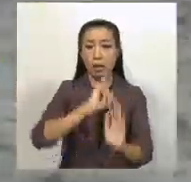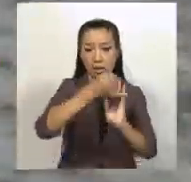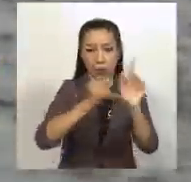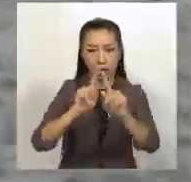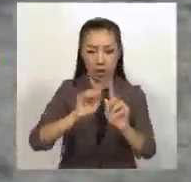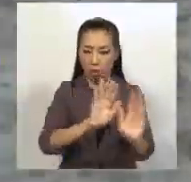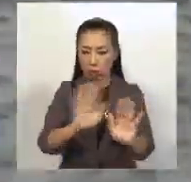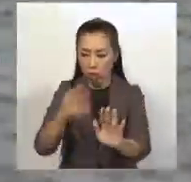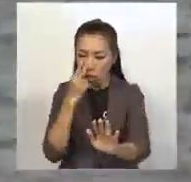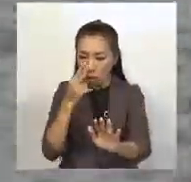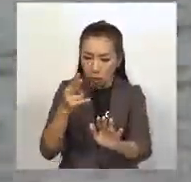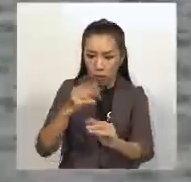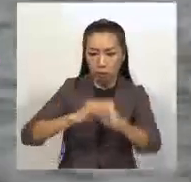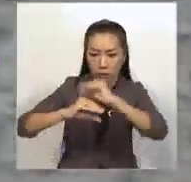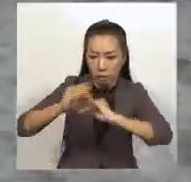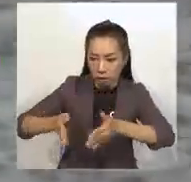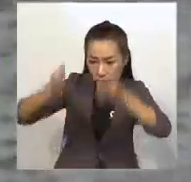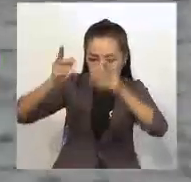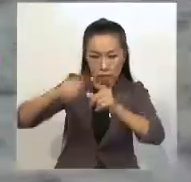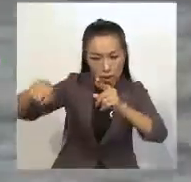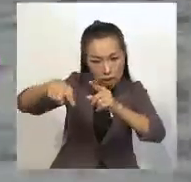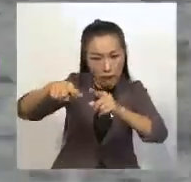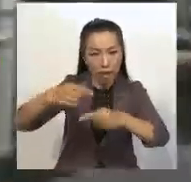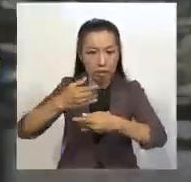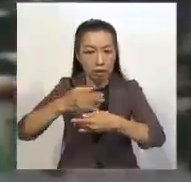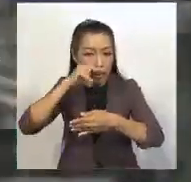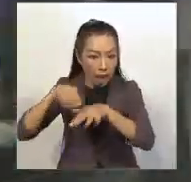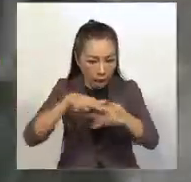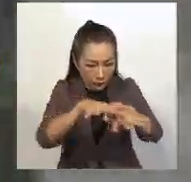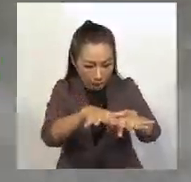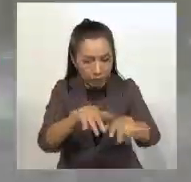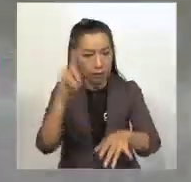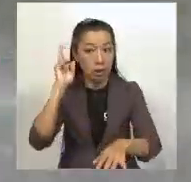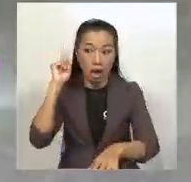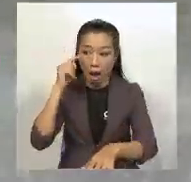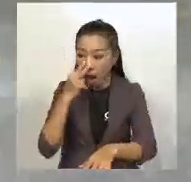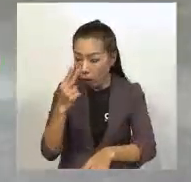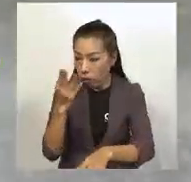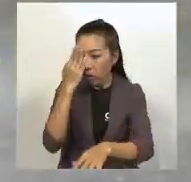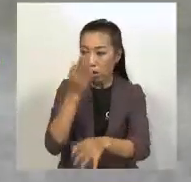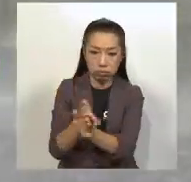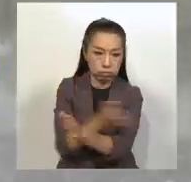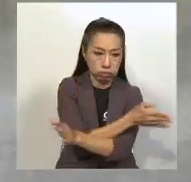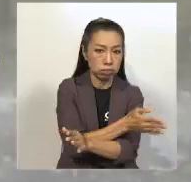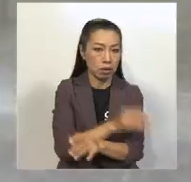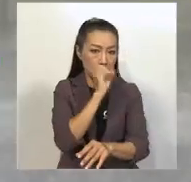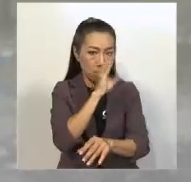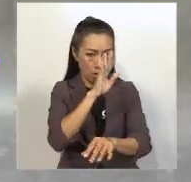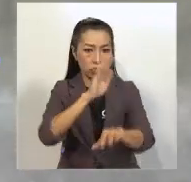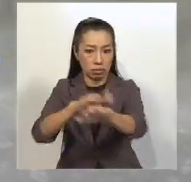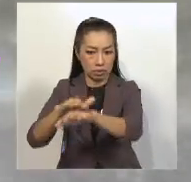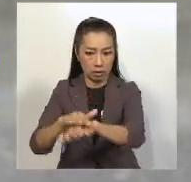เร่งสำรวจสิ่งปลูกสร้างเส้นทางระบายน้ำและแจ้งข่าวแก่ประชาชนให้ทันท่วงทีเพื่อความปลอดภัยค่ะ